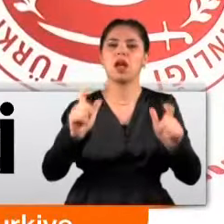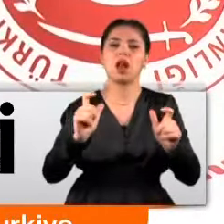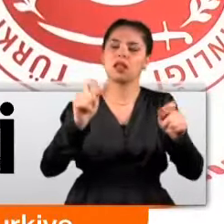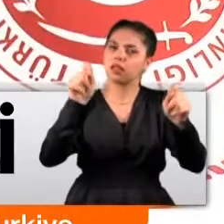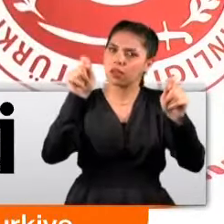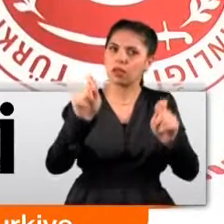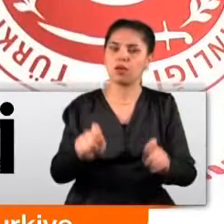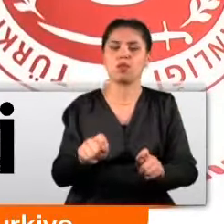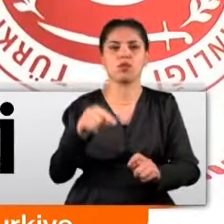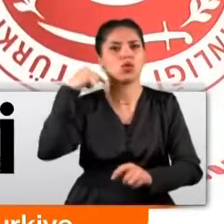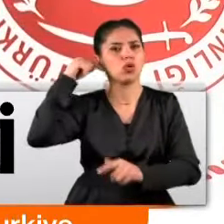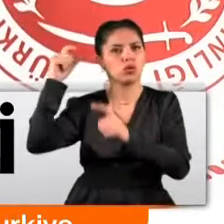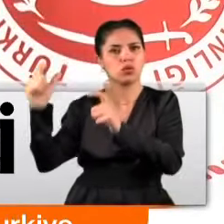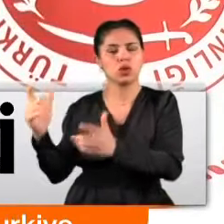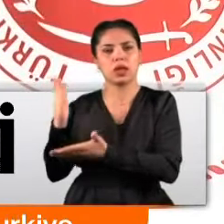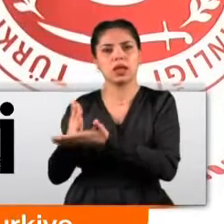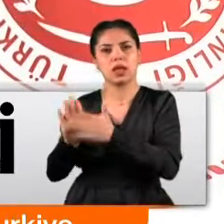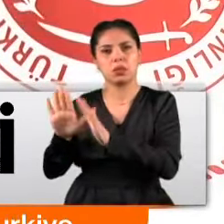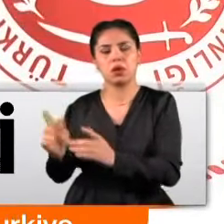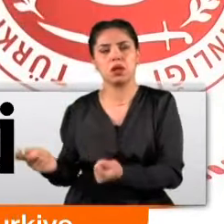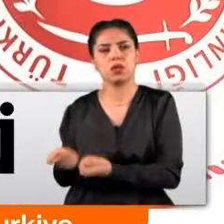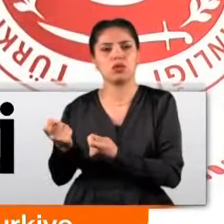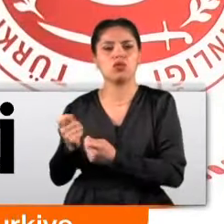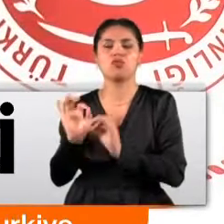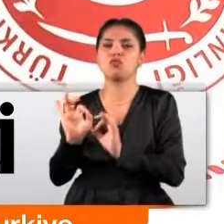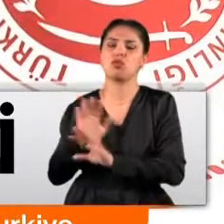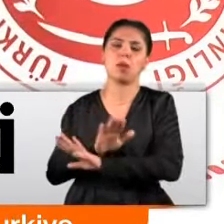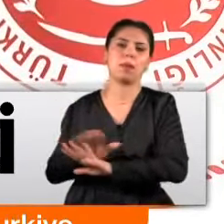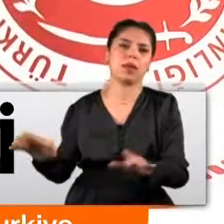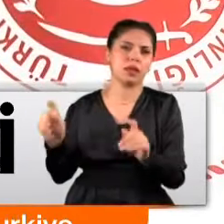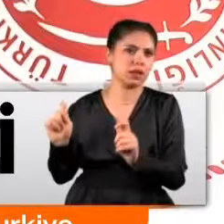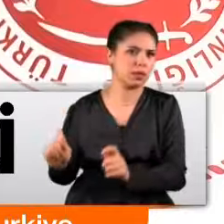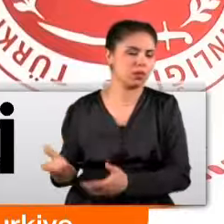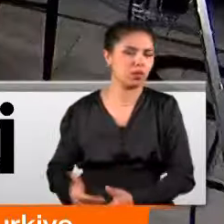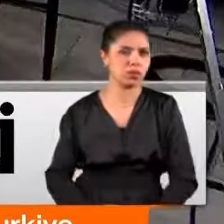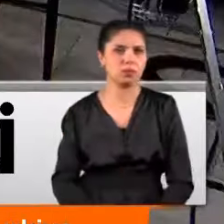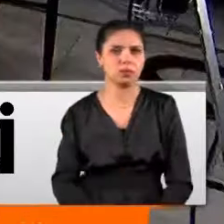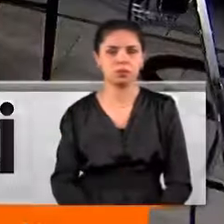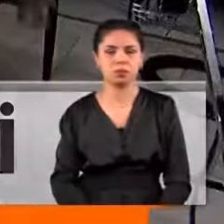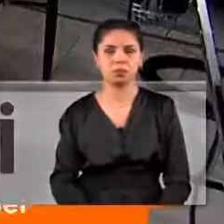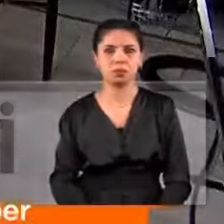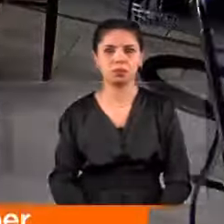Suriye'de yarım kalan işimizi de mutlaka tamamlayacağız.